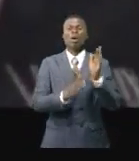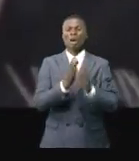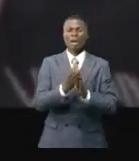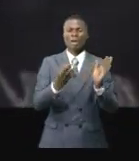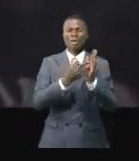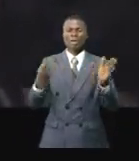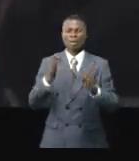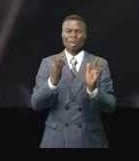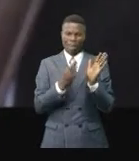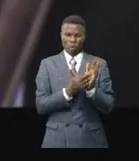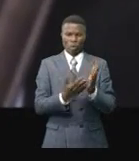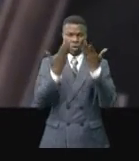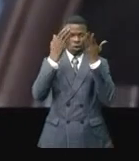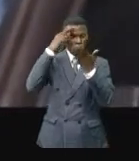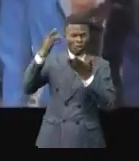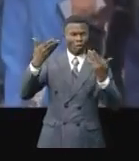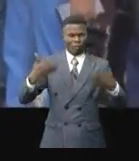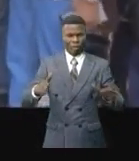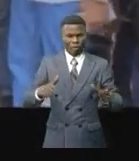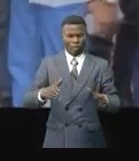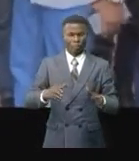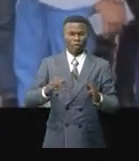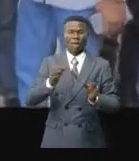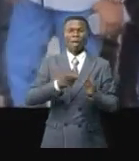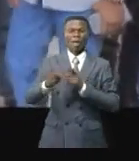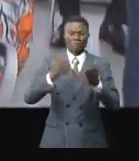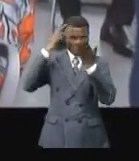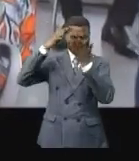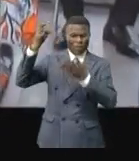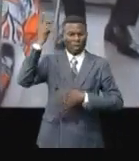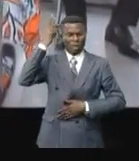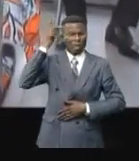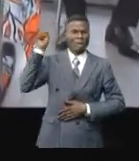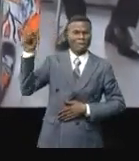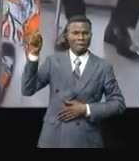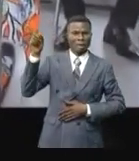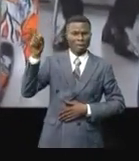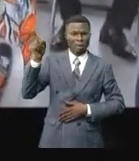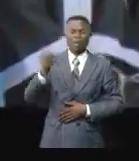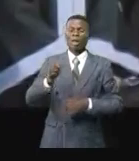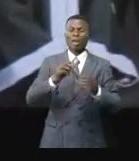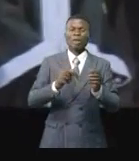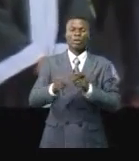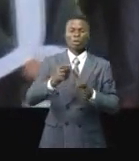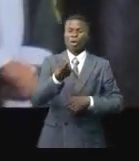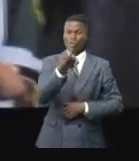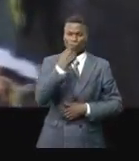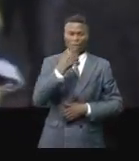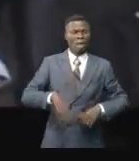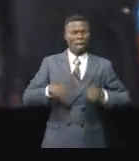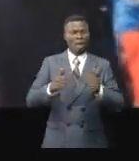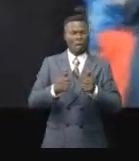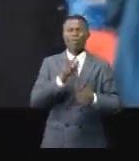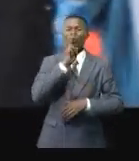Ayant achevé ses études universitaires à la faculté de médecine de l'Université de Kinshasa option pharmacie, le parcours de Montréal